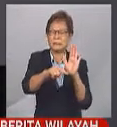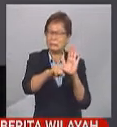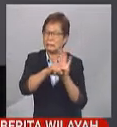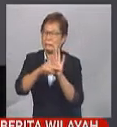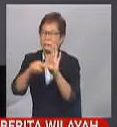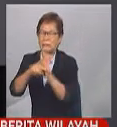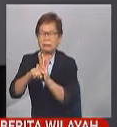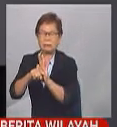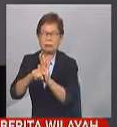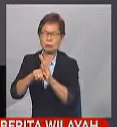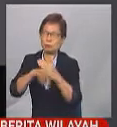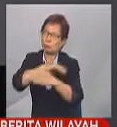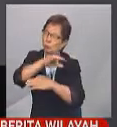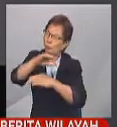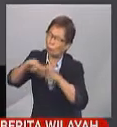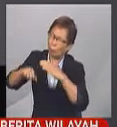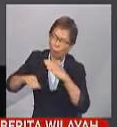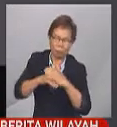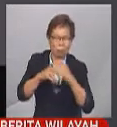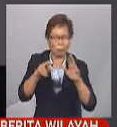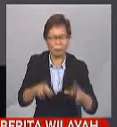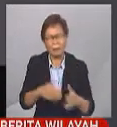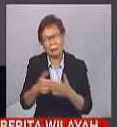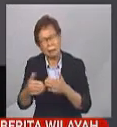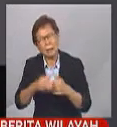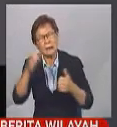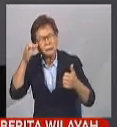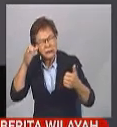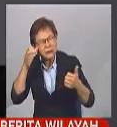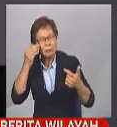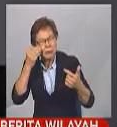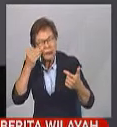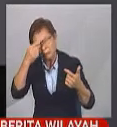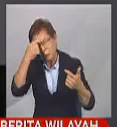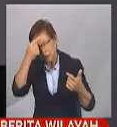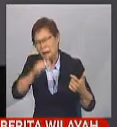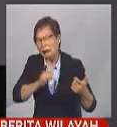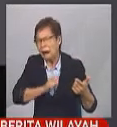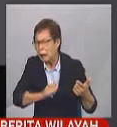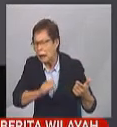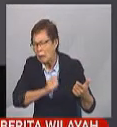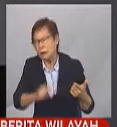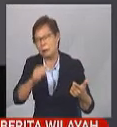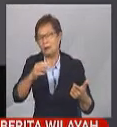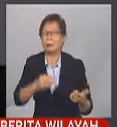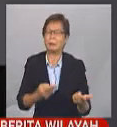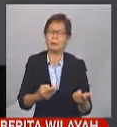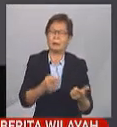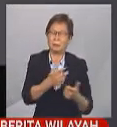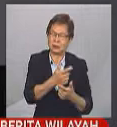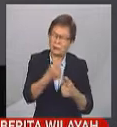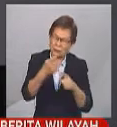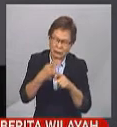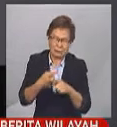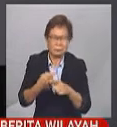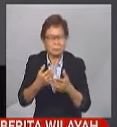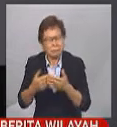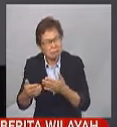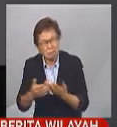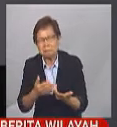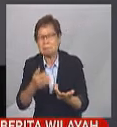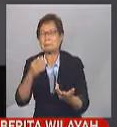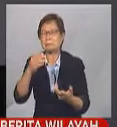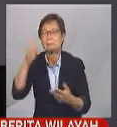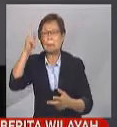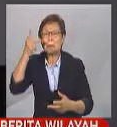sumur rakyat tanpa mengira kaum agamawan dan kecenderungan politik maka sebaik